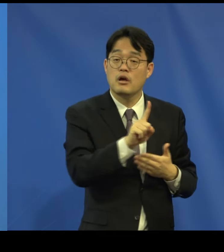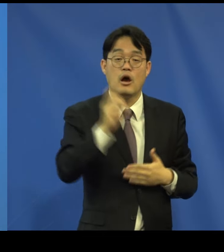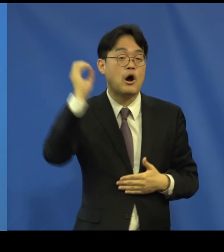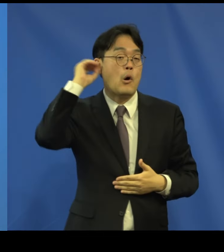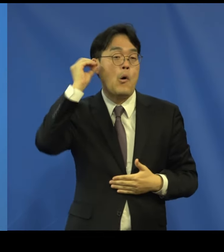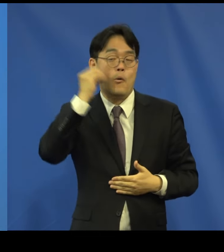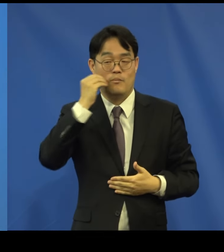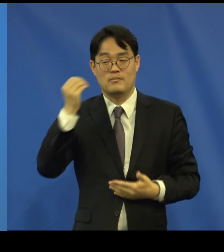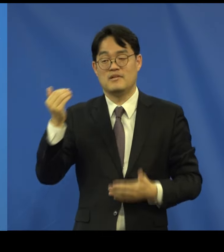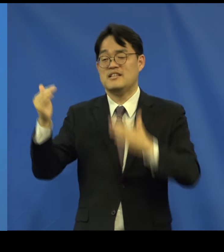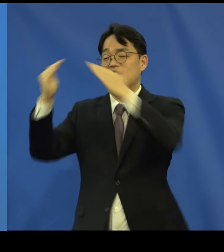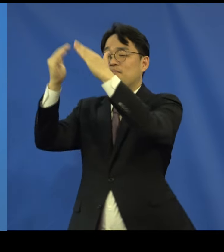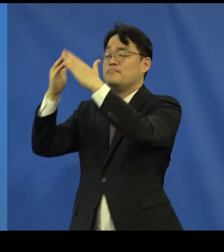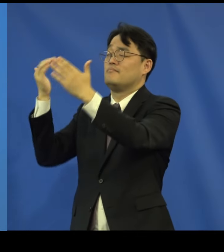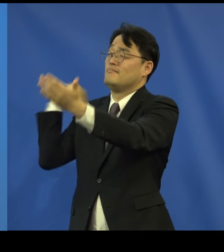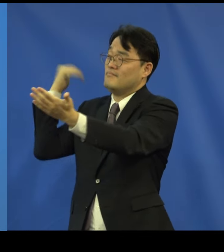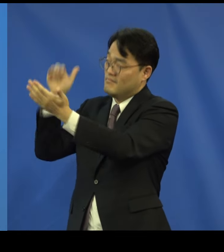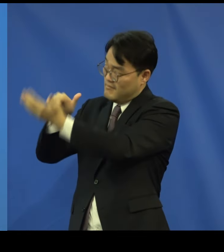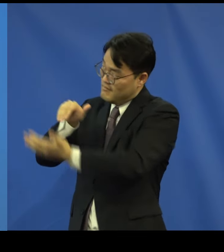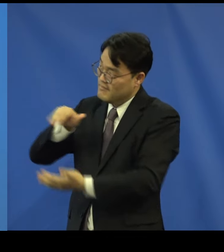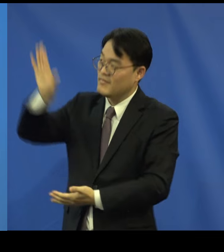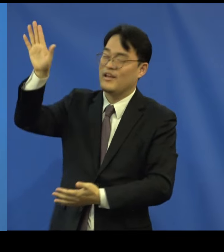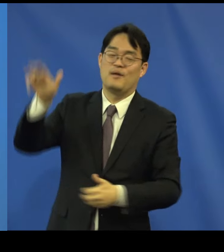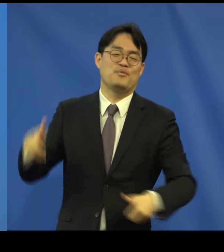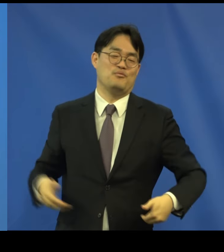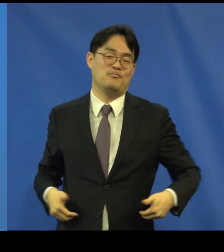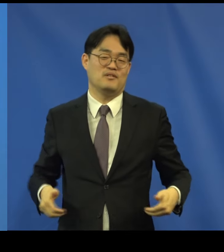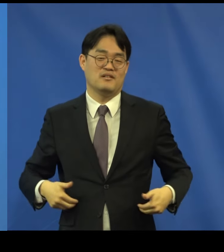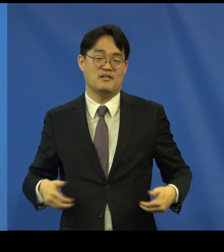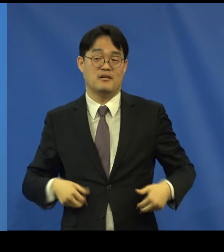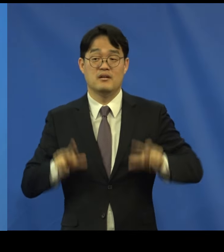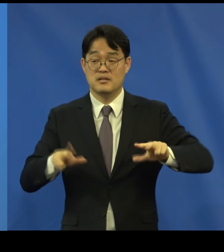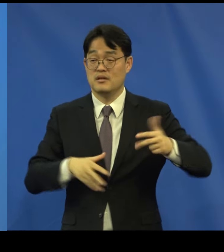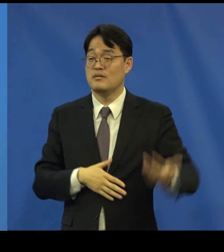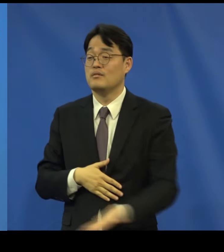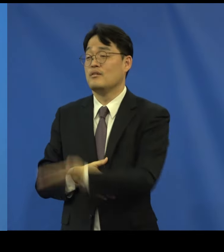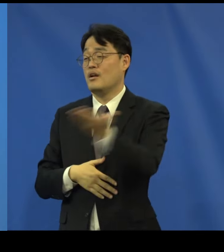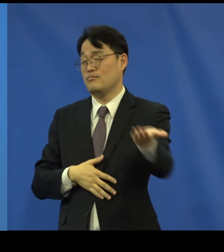돌아가지 못하면 영원한 홈리스. 지금 아무리 힘들고